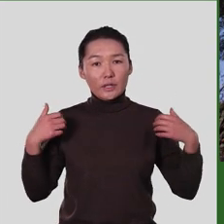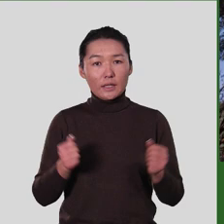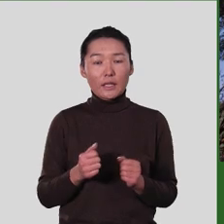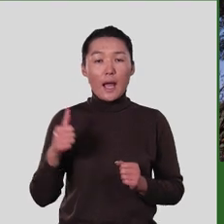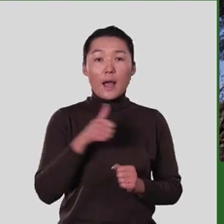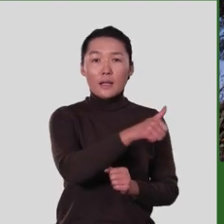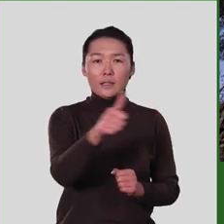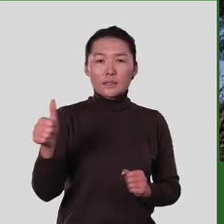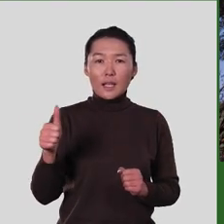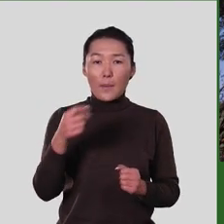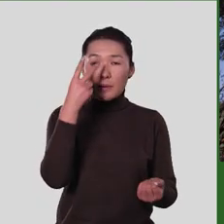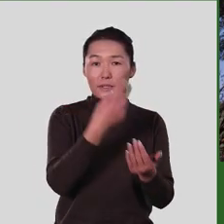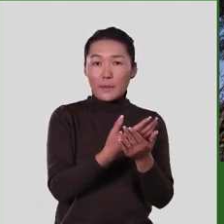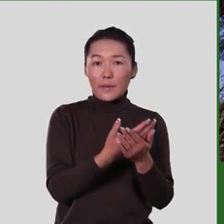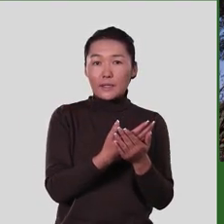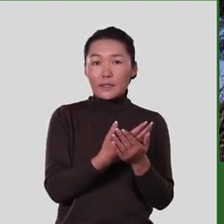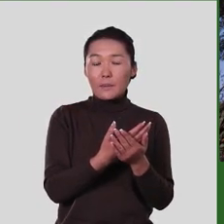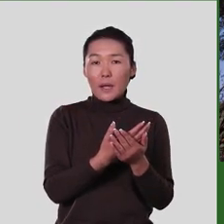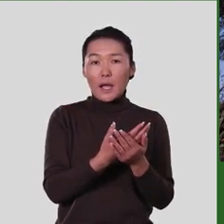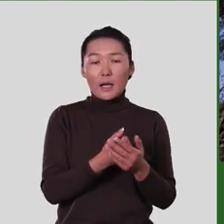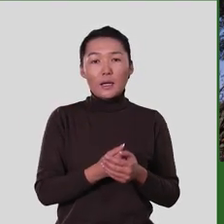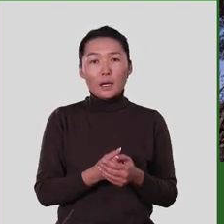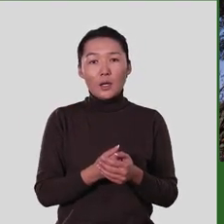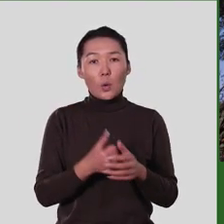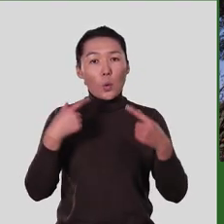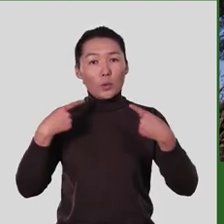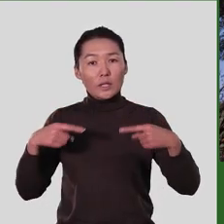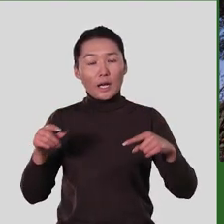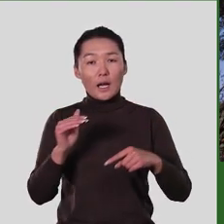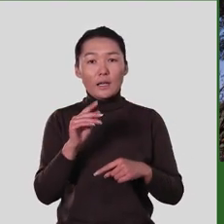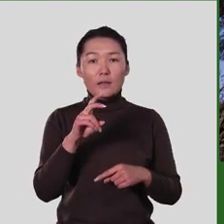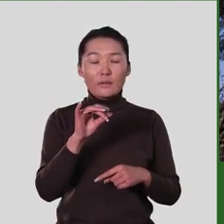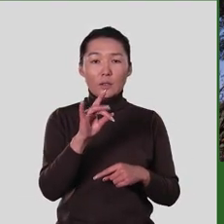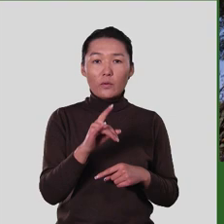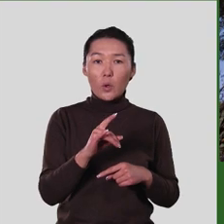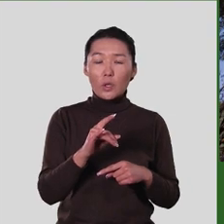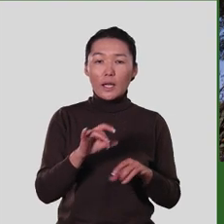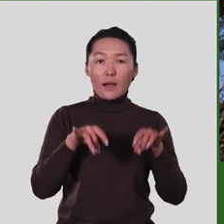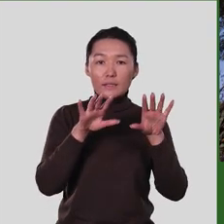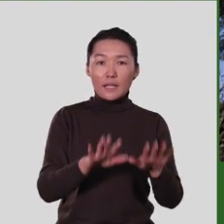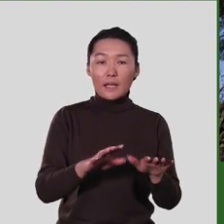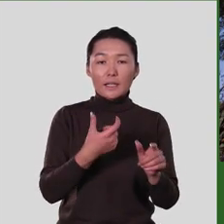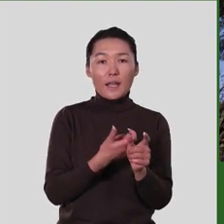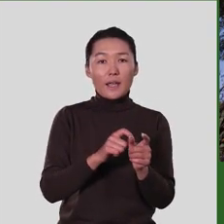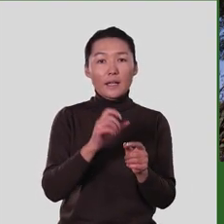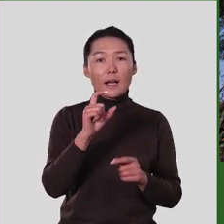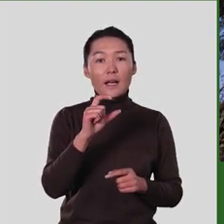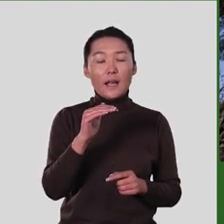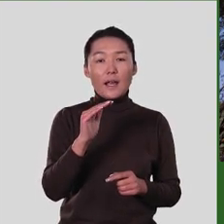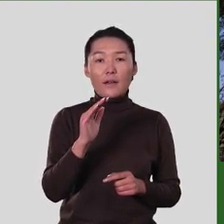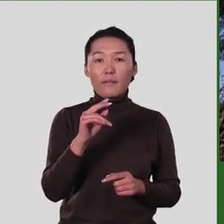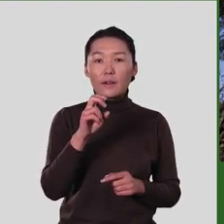Самым заметным представителем уникальной флоры Австралии можно считать эвкалипт. Насчитывается